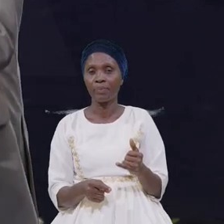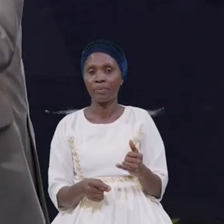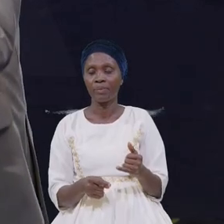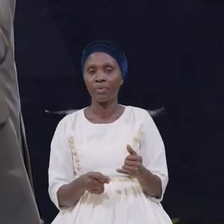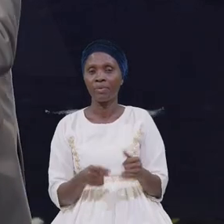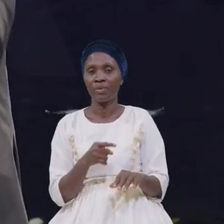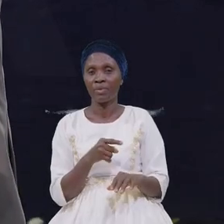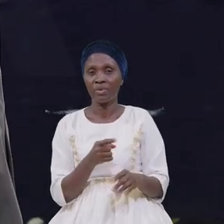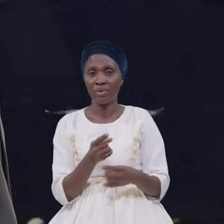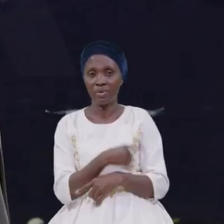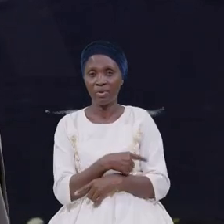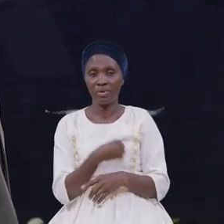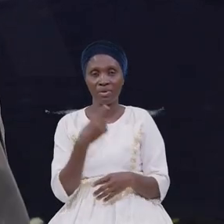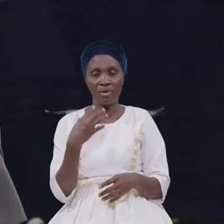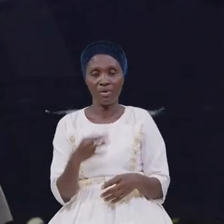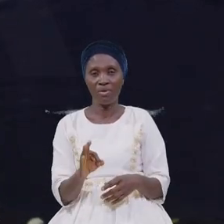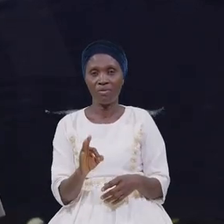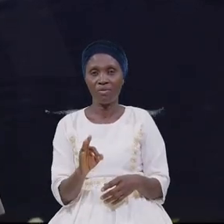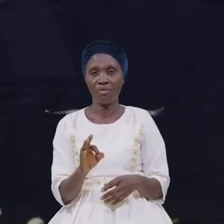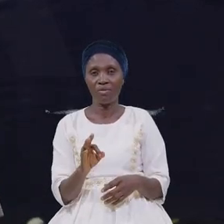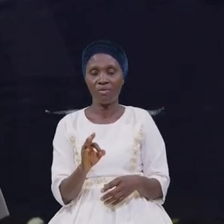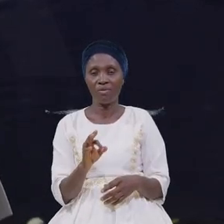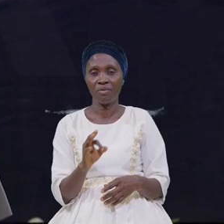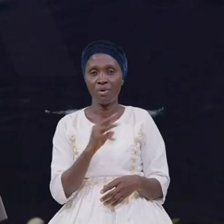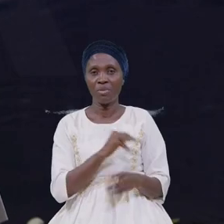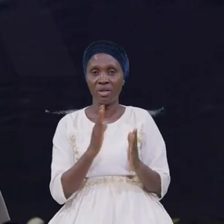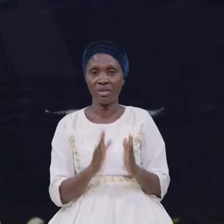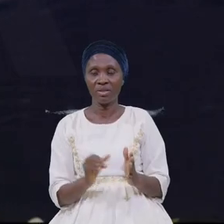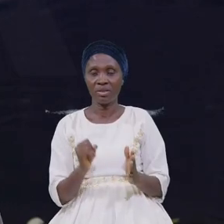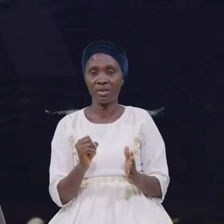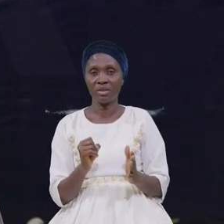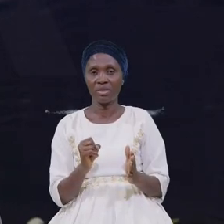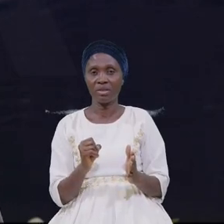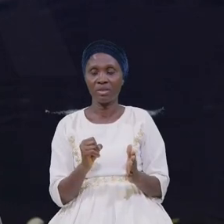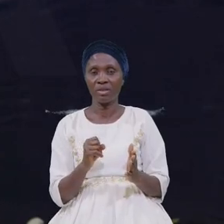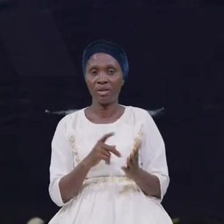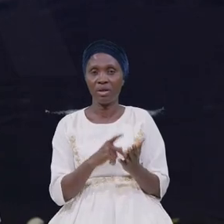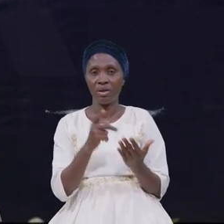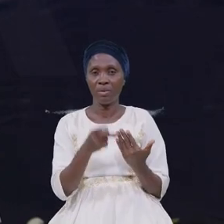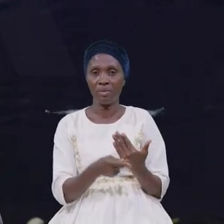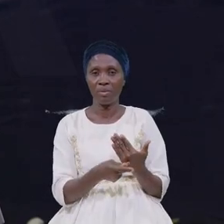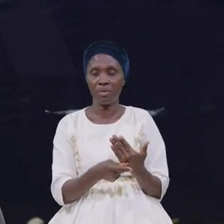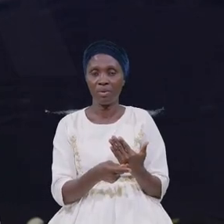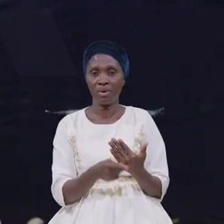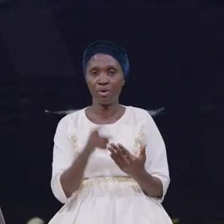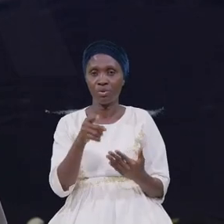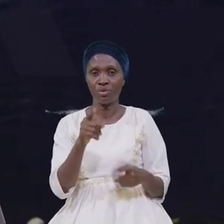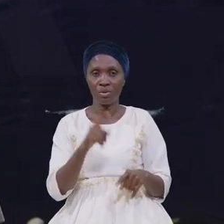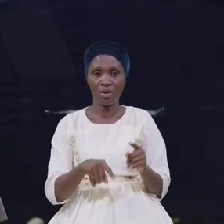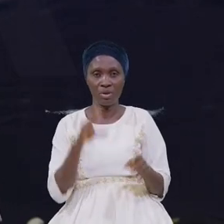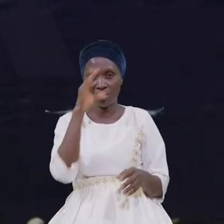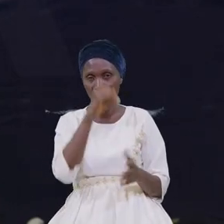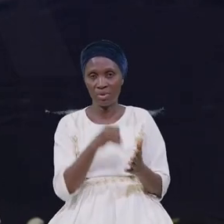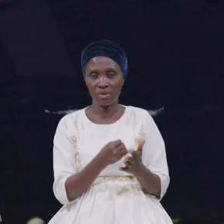la dernière session de la conférence des ministres. Aujourd'hui était